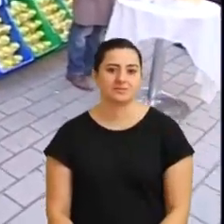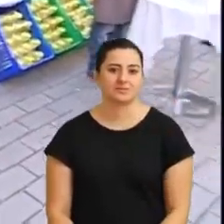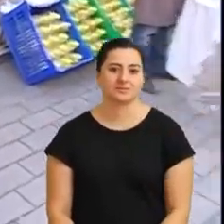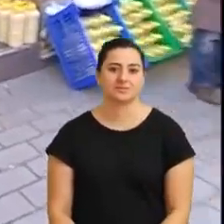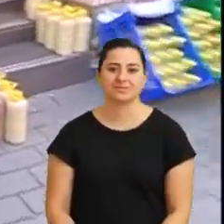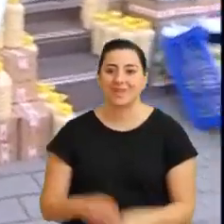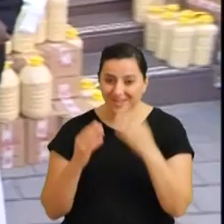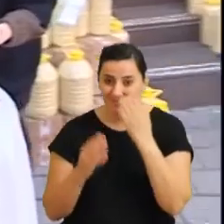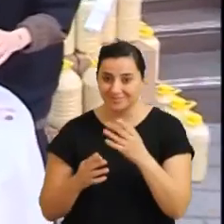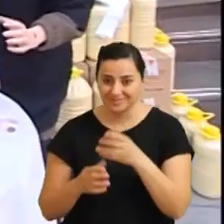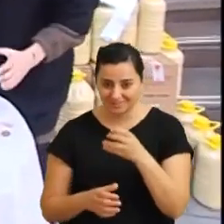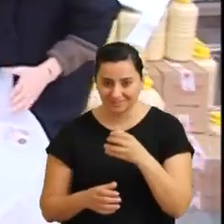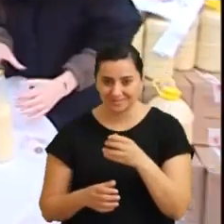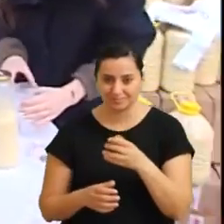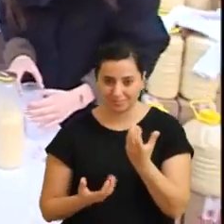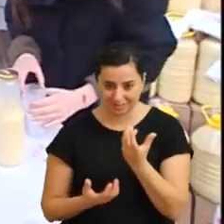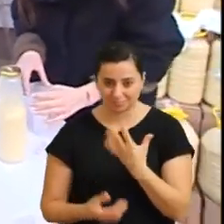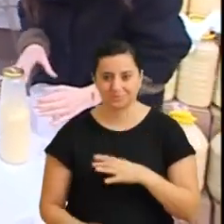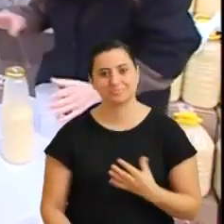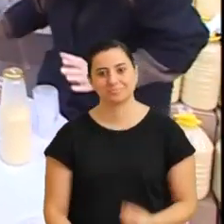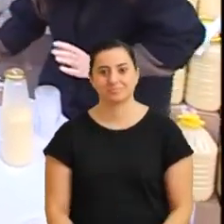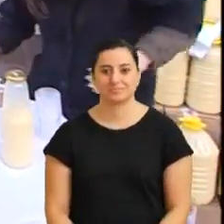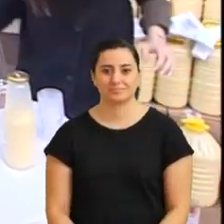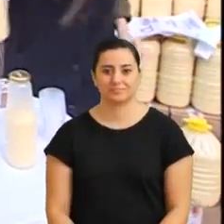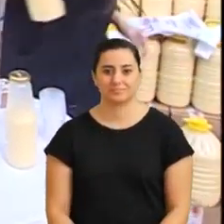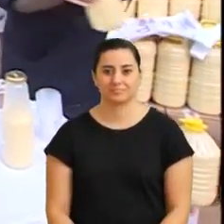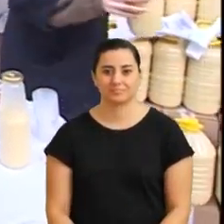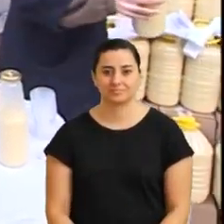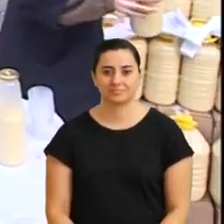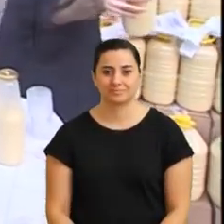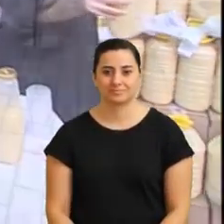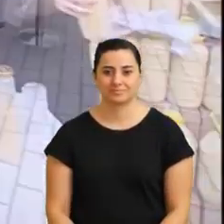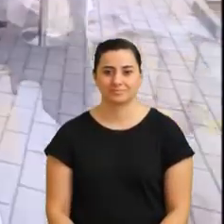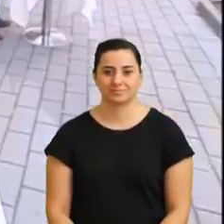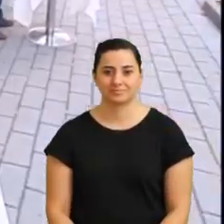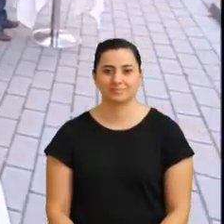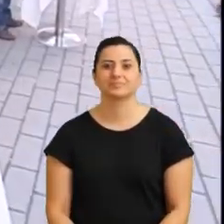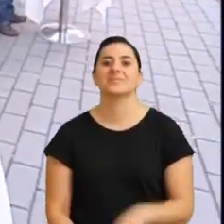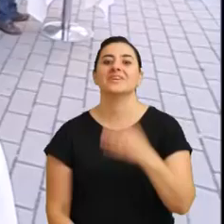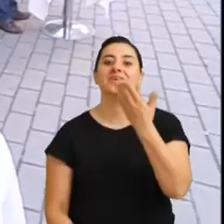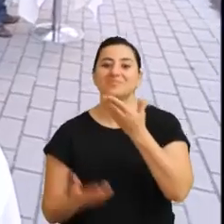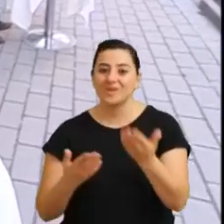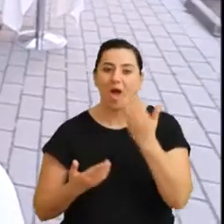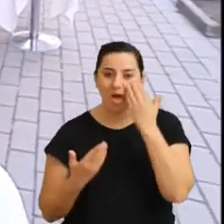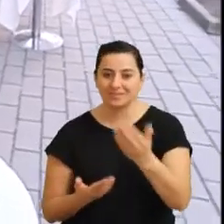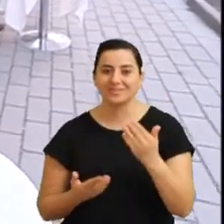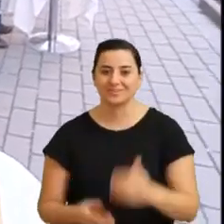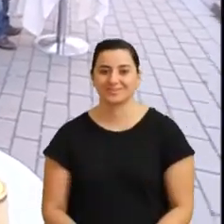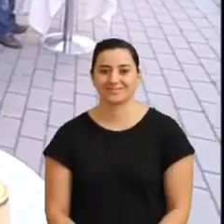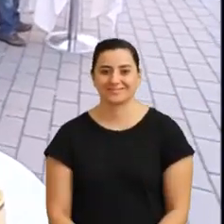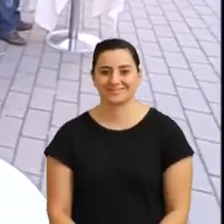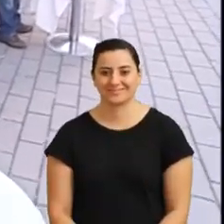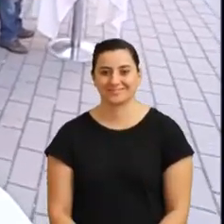1 lira. Hoş geldiniz. Size şişe bardak. Bardak boza. Bakın başka şişe, hiçbir yerde bulamazsınız. Ömür boza. Beyefendi buyurun. Hoş geldiniz.